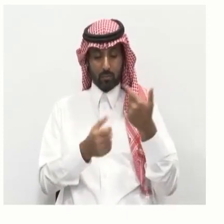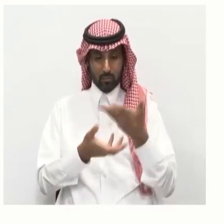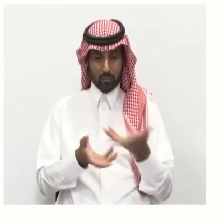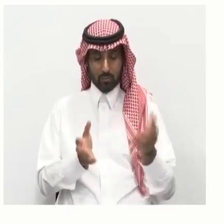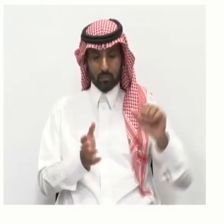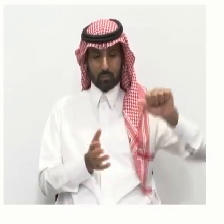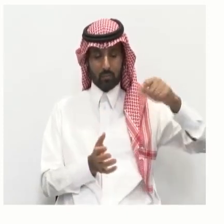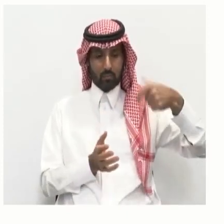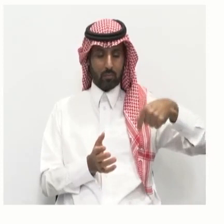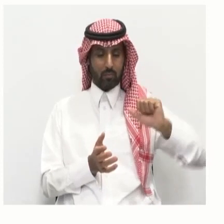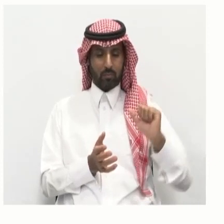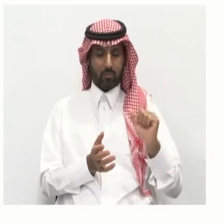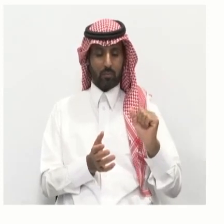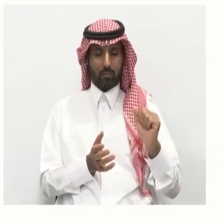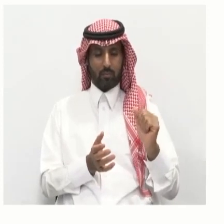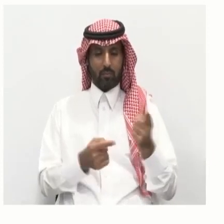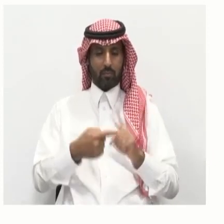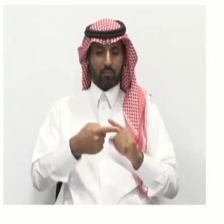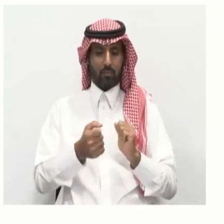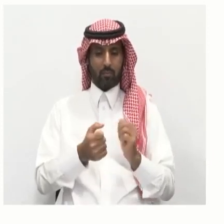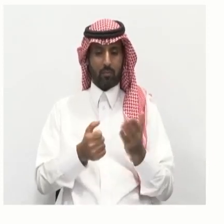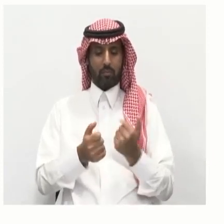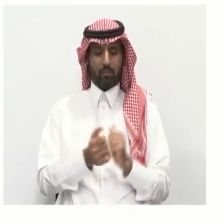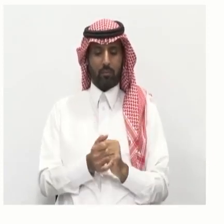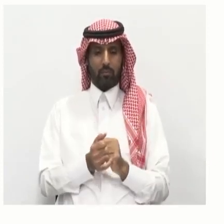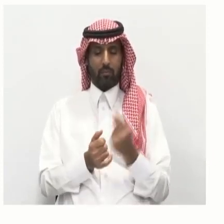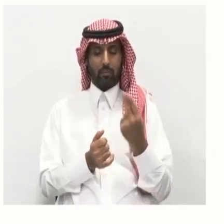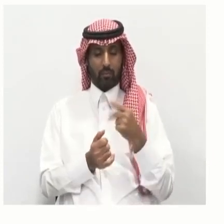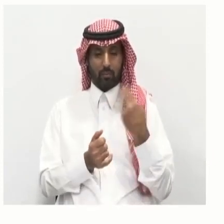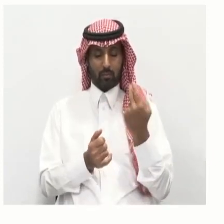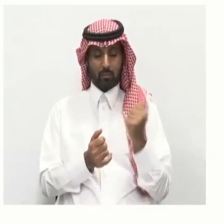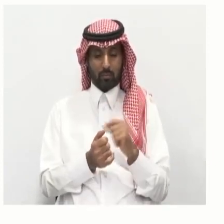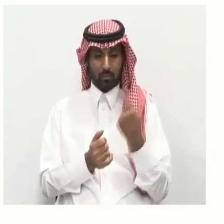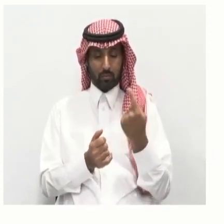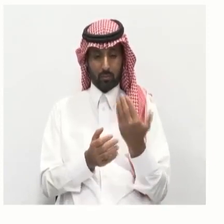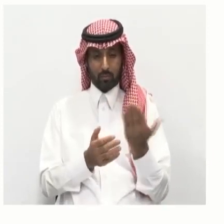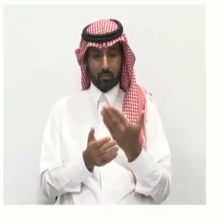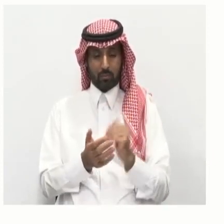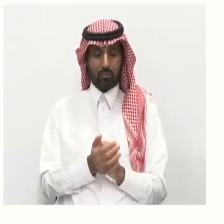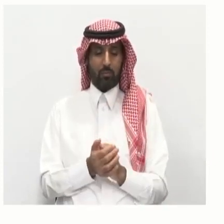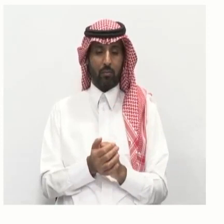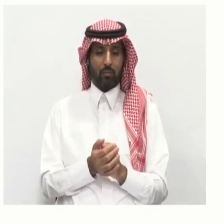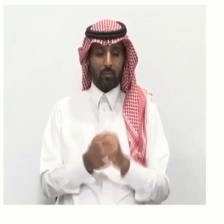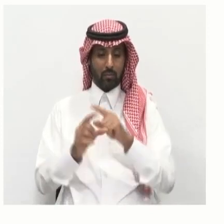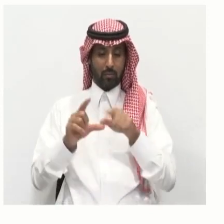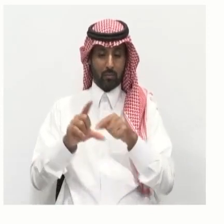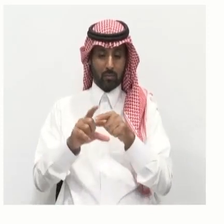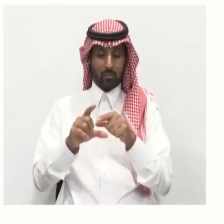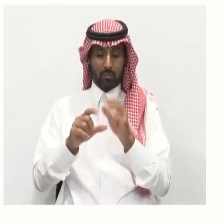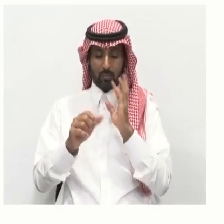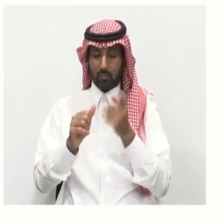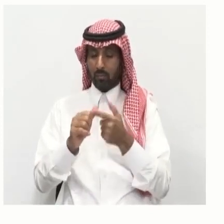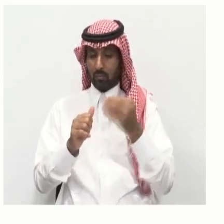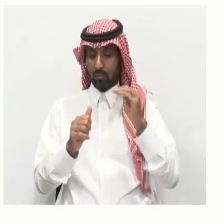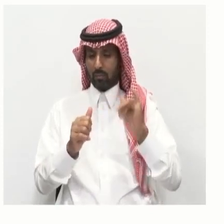ذرتين كلهم هنا عباره عن ذرتين وهنا عباره عن ايش دره واحده من هذا الحمض بالتالي